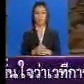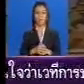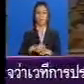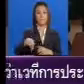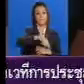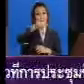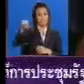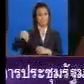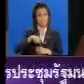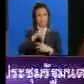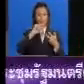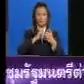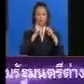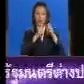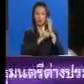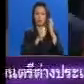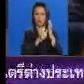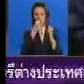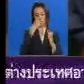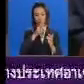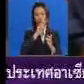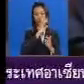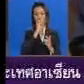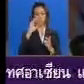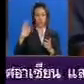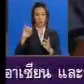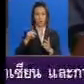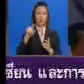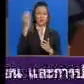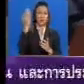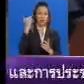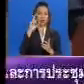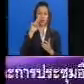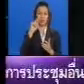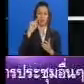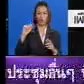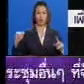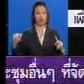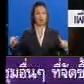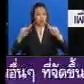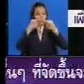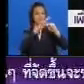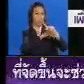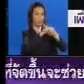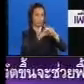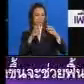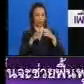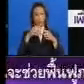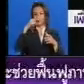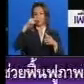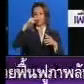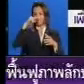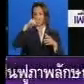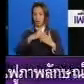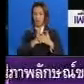ฝ่าวิกฤตไข้หวัด2009นายแพทย์สุชัยเจริญรัตนกุลอดีตรัฐมนตรีว่าการกระทรวงสาธารณสุขจากพรรคไทยรักไทยประเมิน